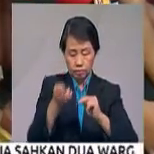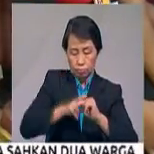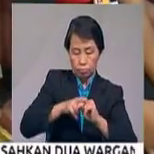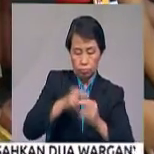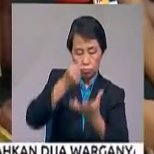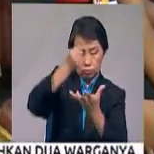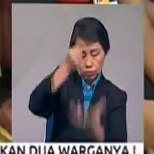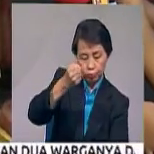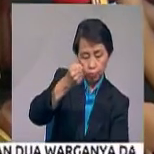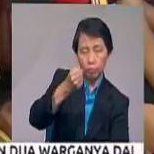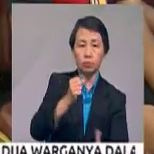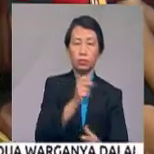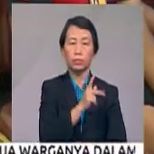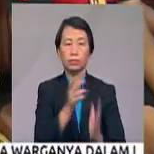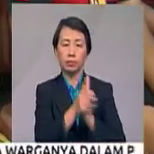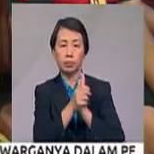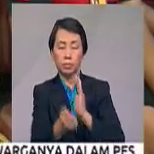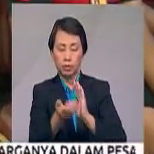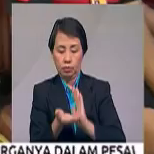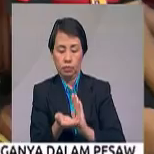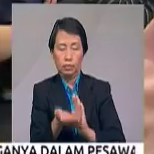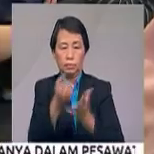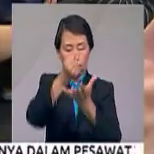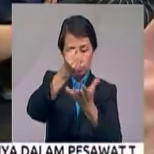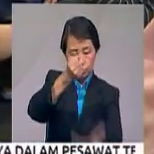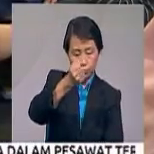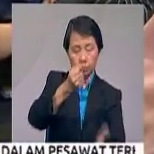dana dalam bidang kemahiran dinaikkan kepada